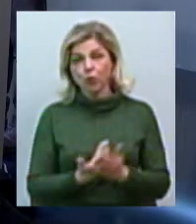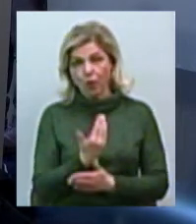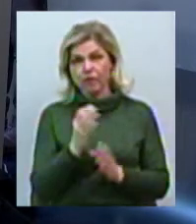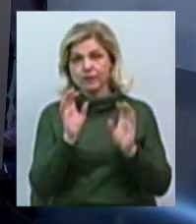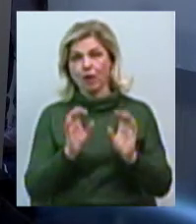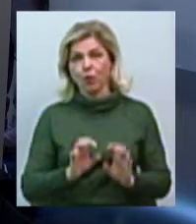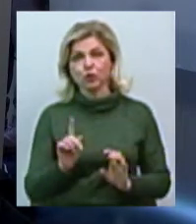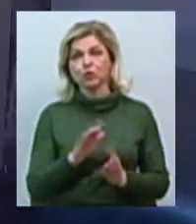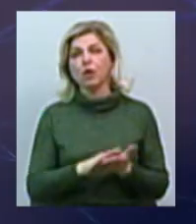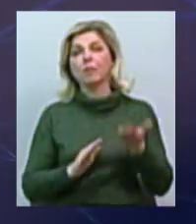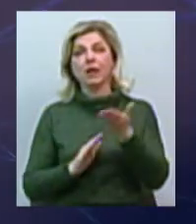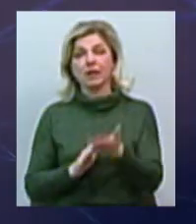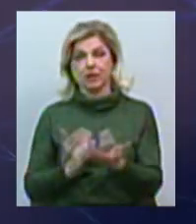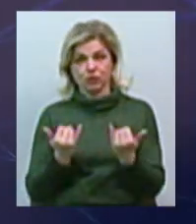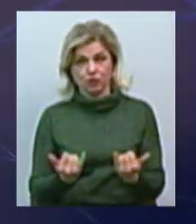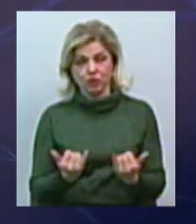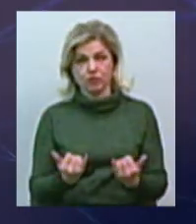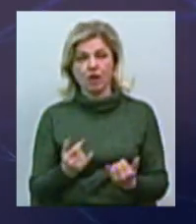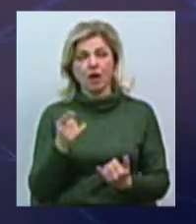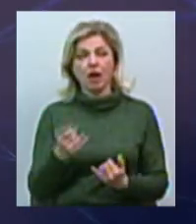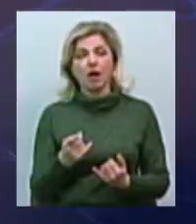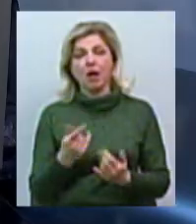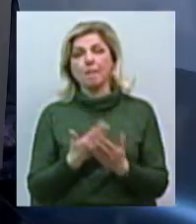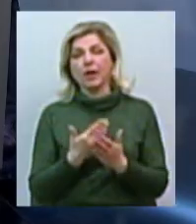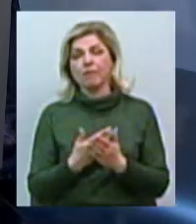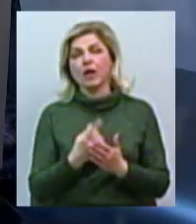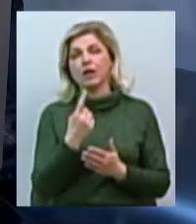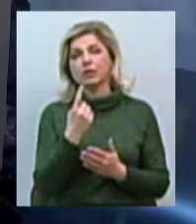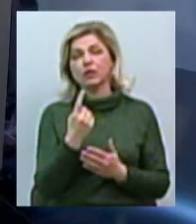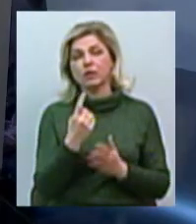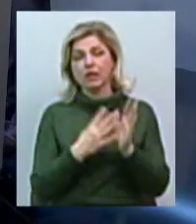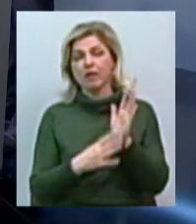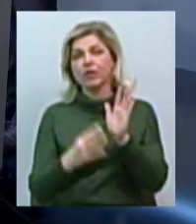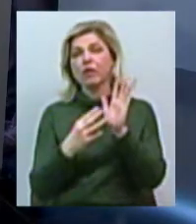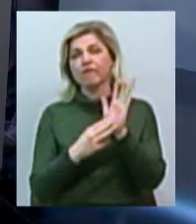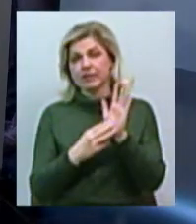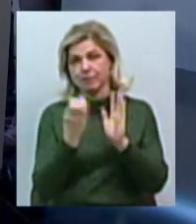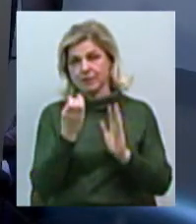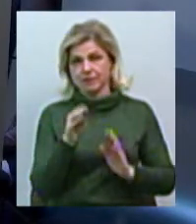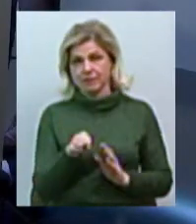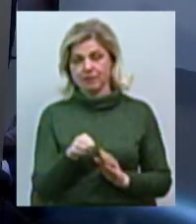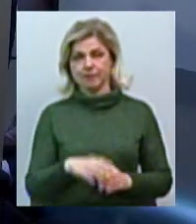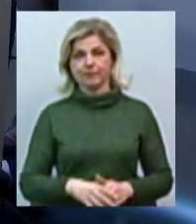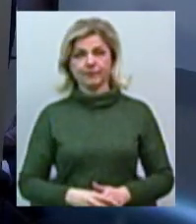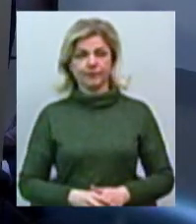який подали про працю, він близько 198 статей.